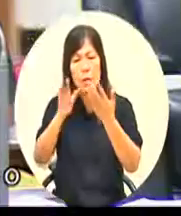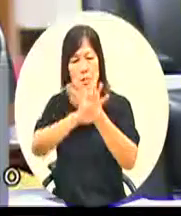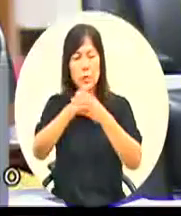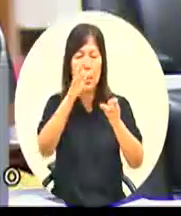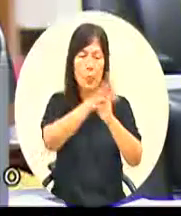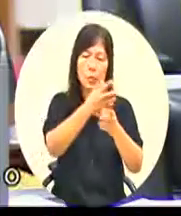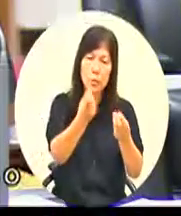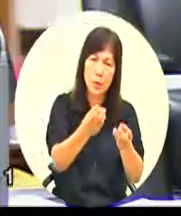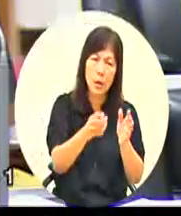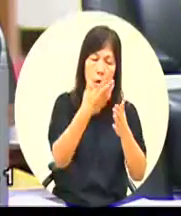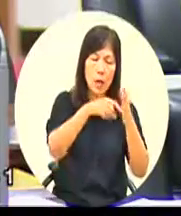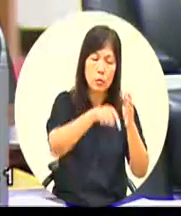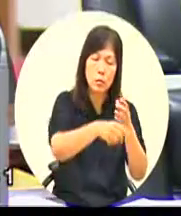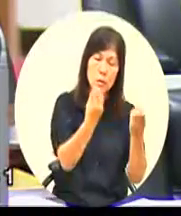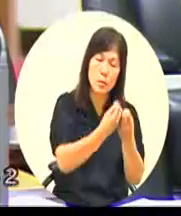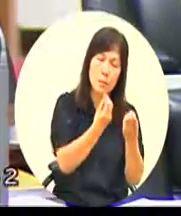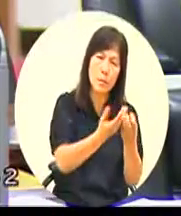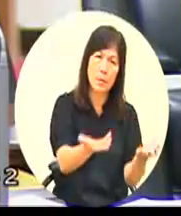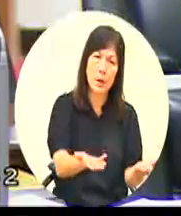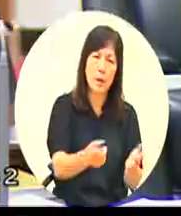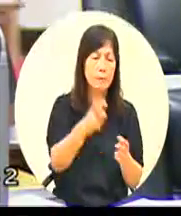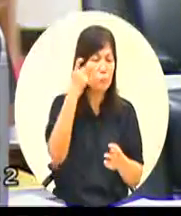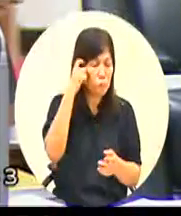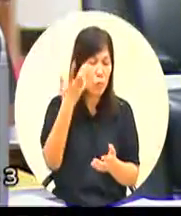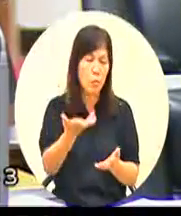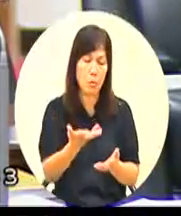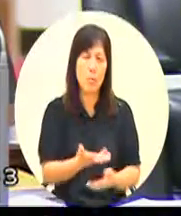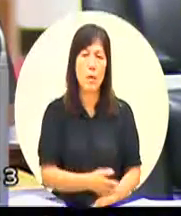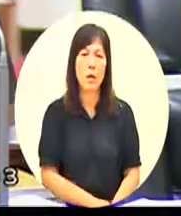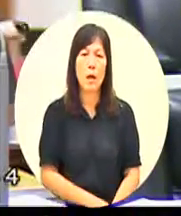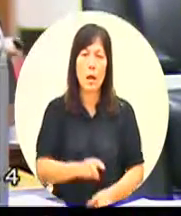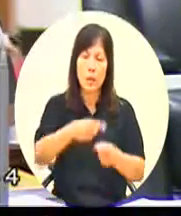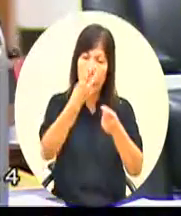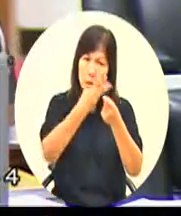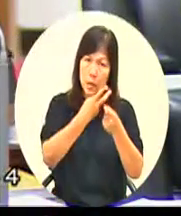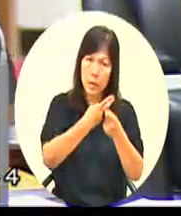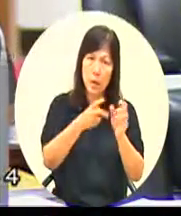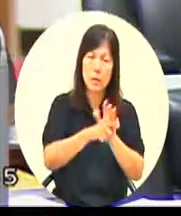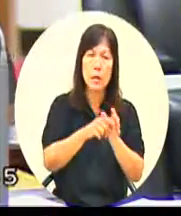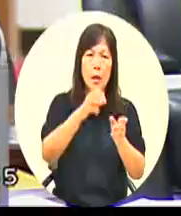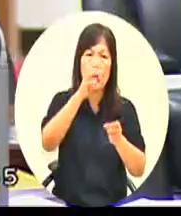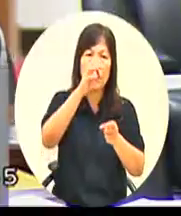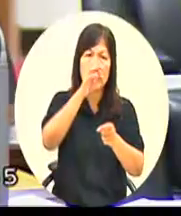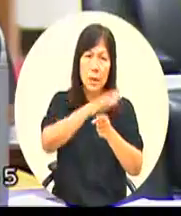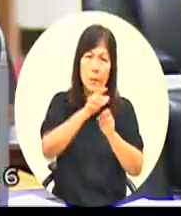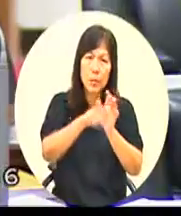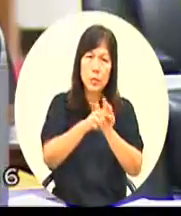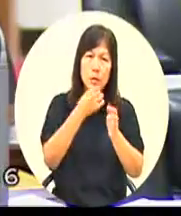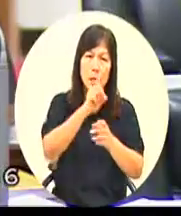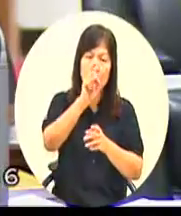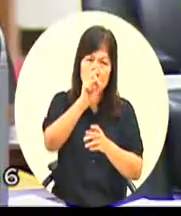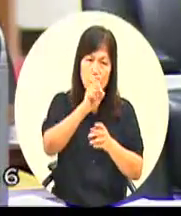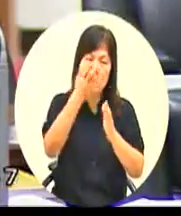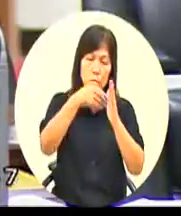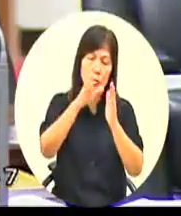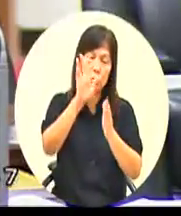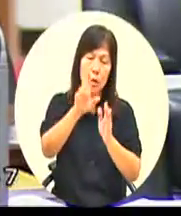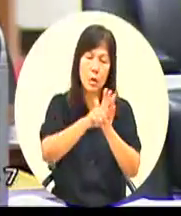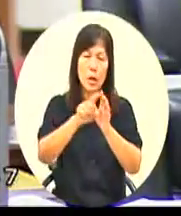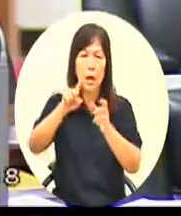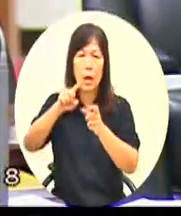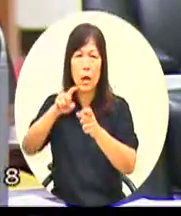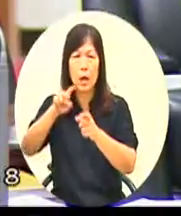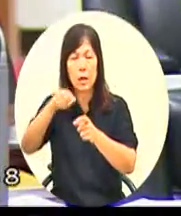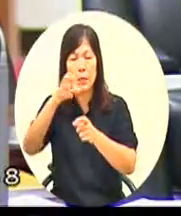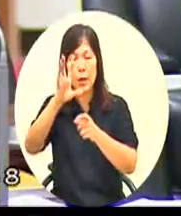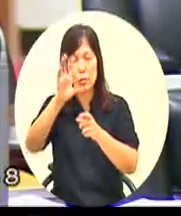到的那些学校怎么办呢？你想一想嘛，102年，才只一个10所学校，才192万，